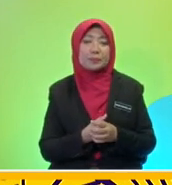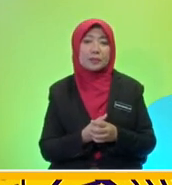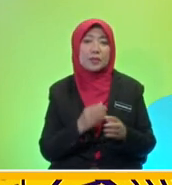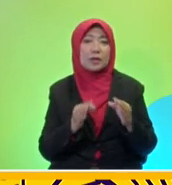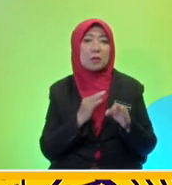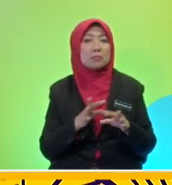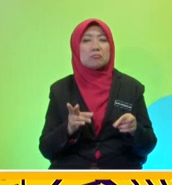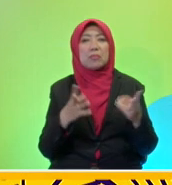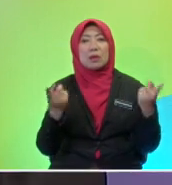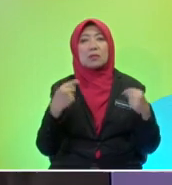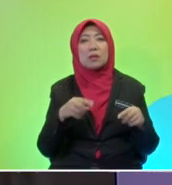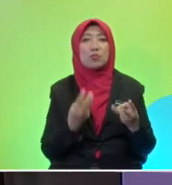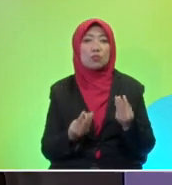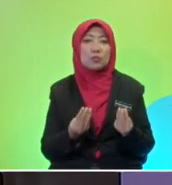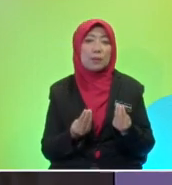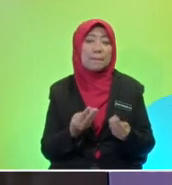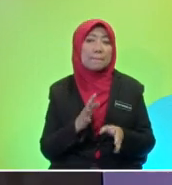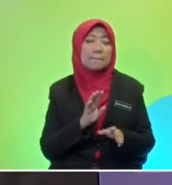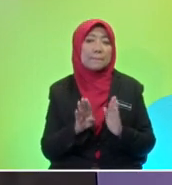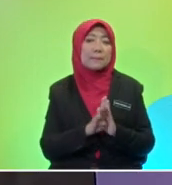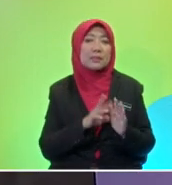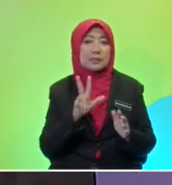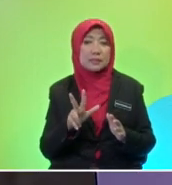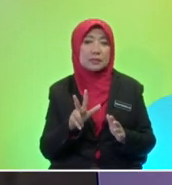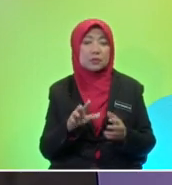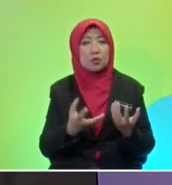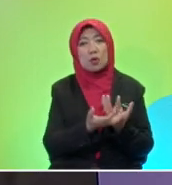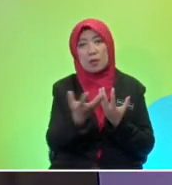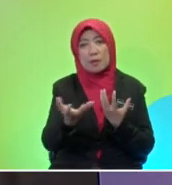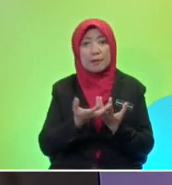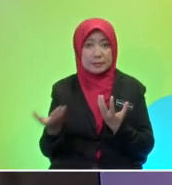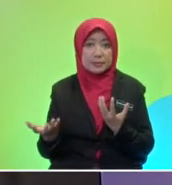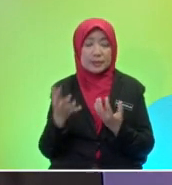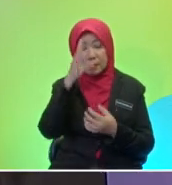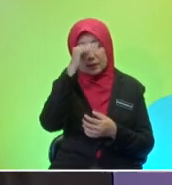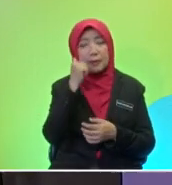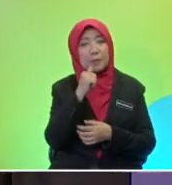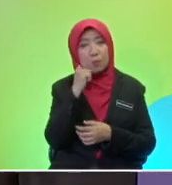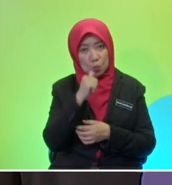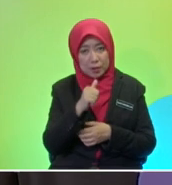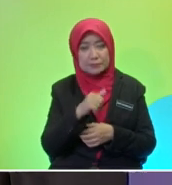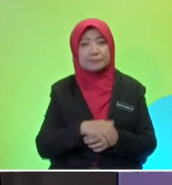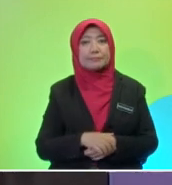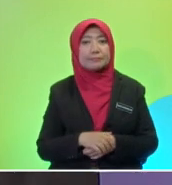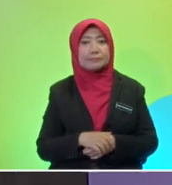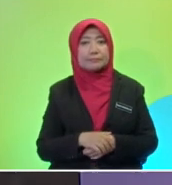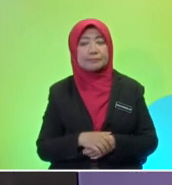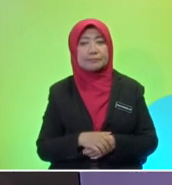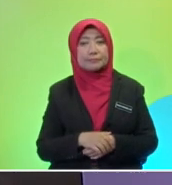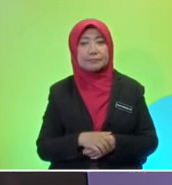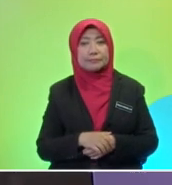Mungkin yang ketiga perempuan lah supaya mereka tidak ada rasa malu-malu semua tuh Oke seterusnya